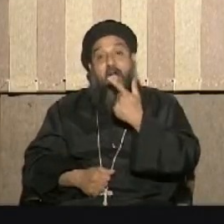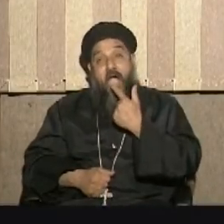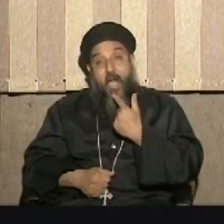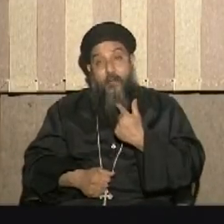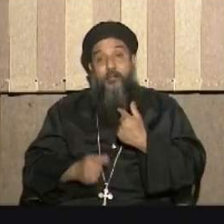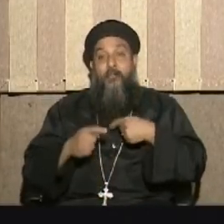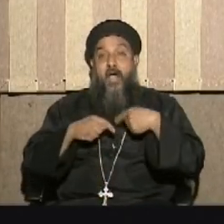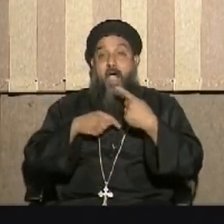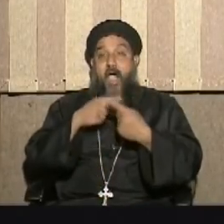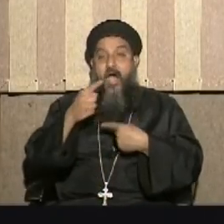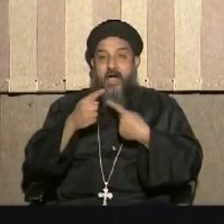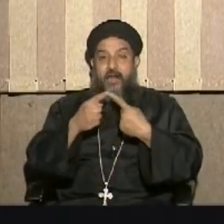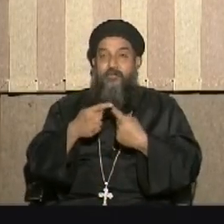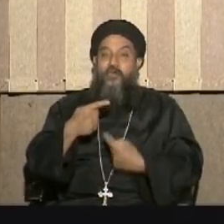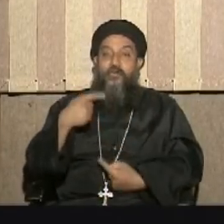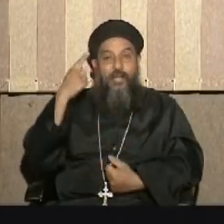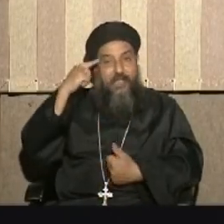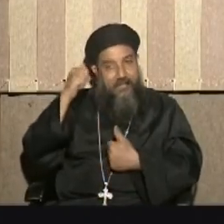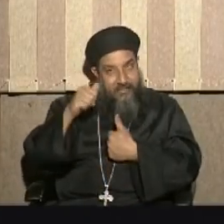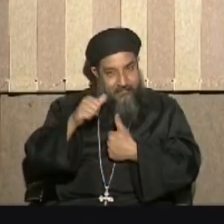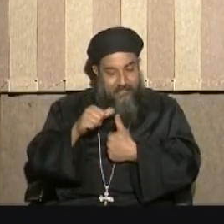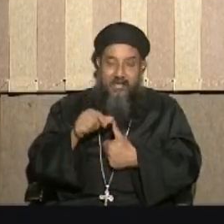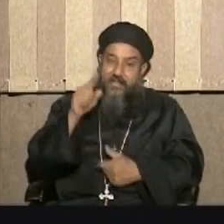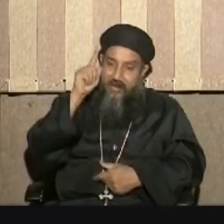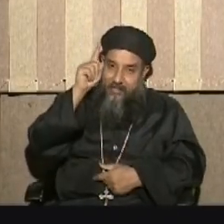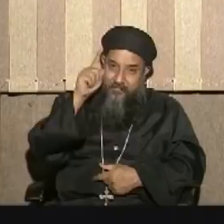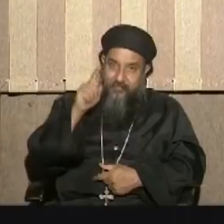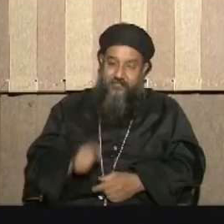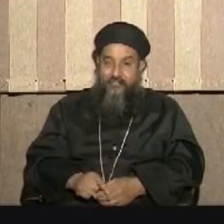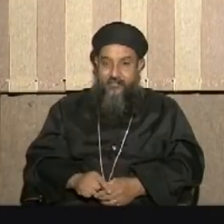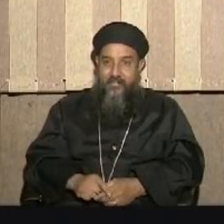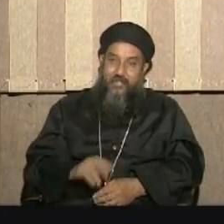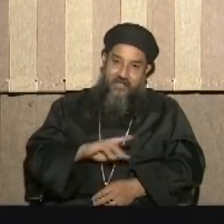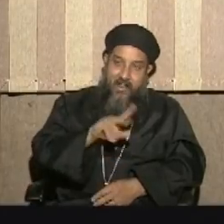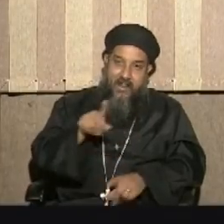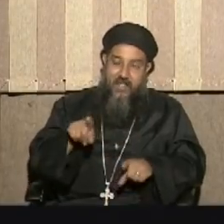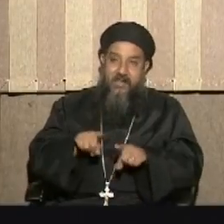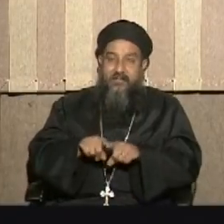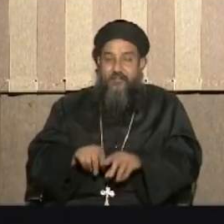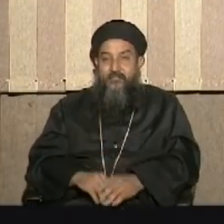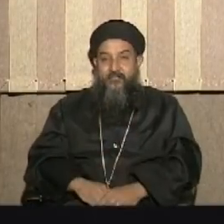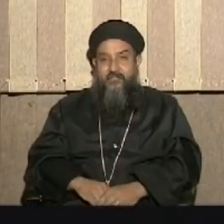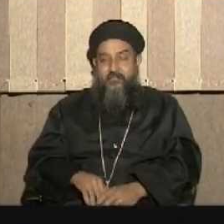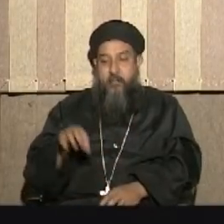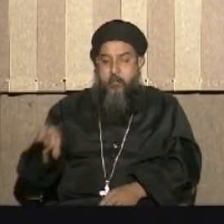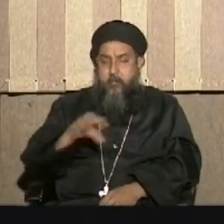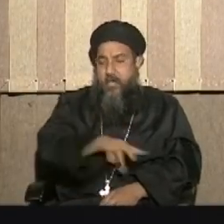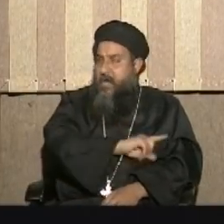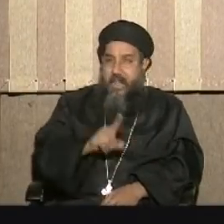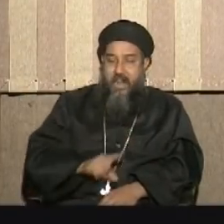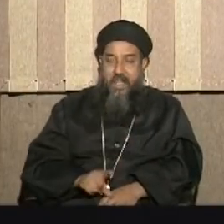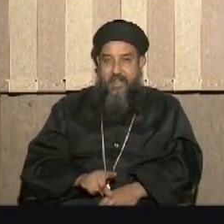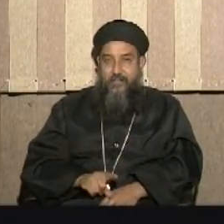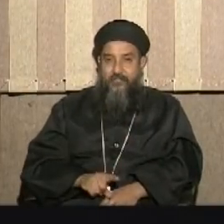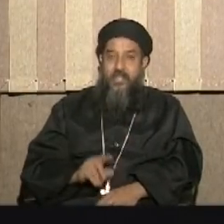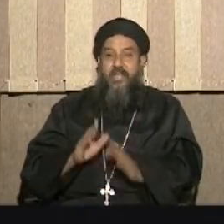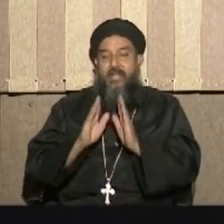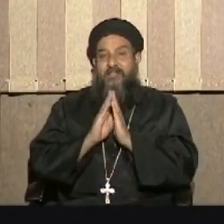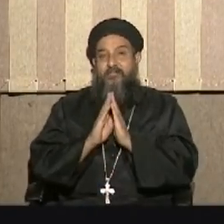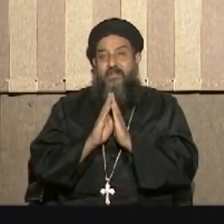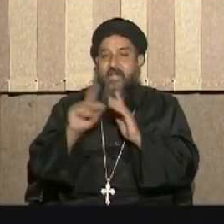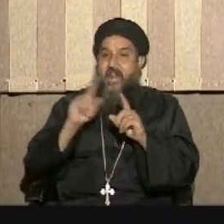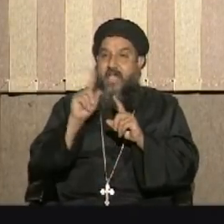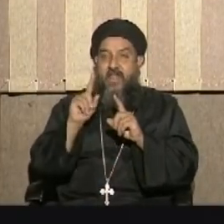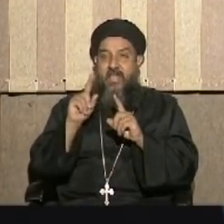أن تذكره دائما وأبدا. هلأ يلا نرتب الليتين. الليتين؟